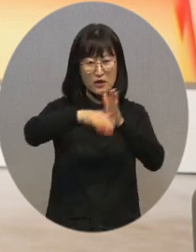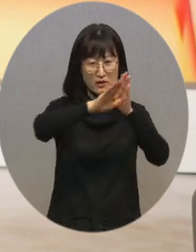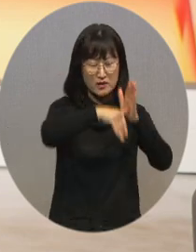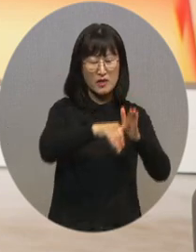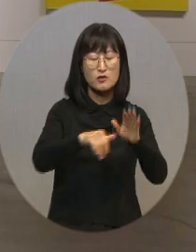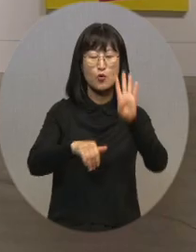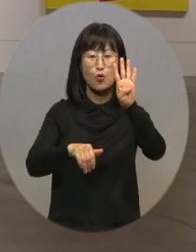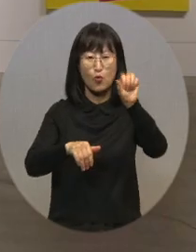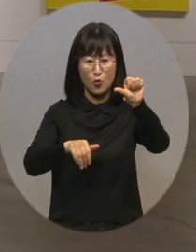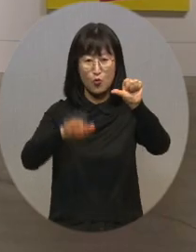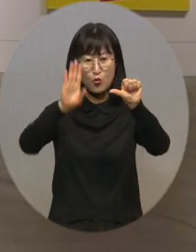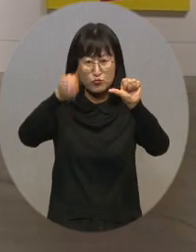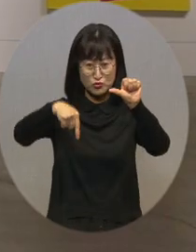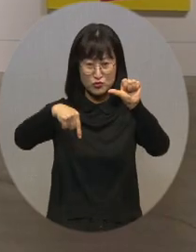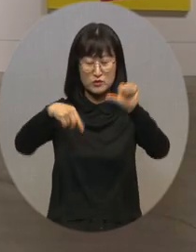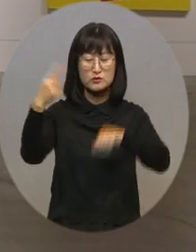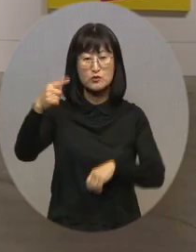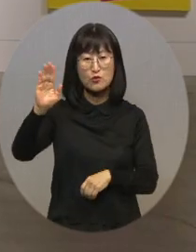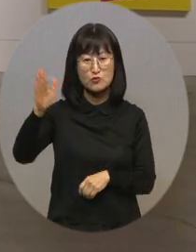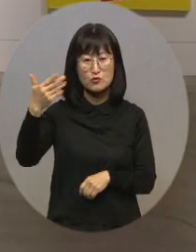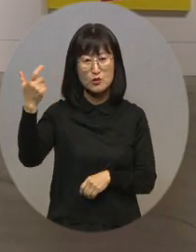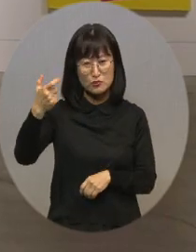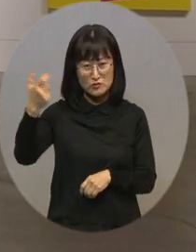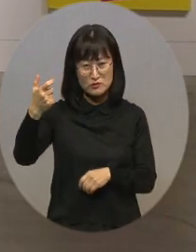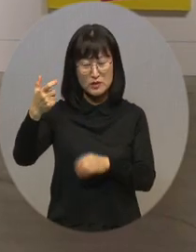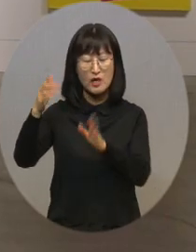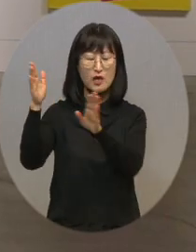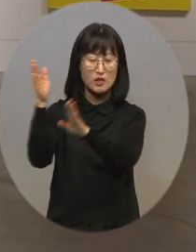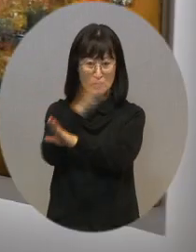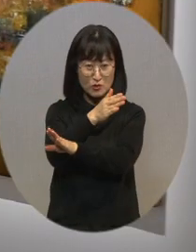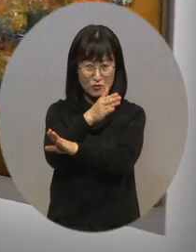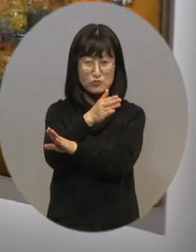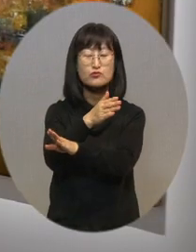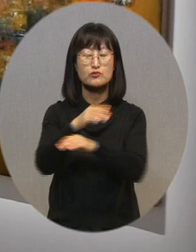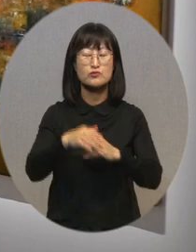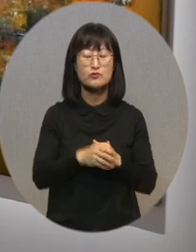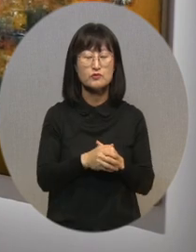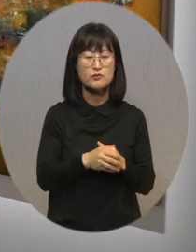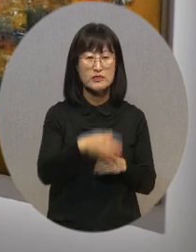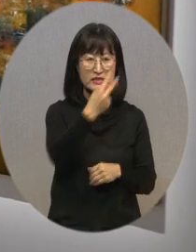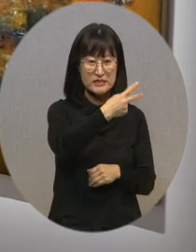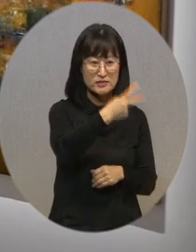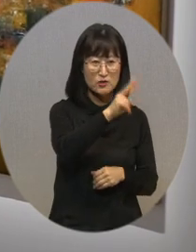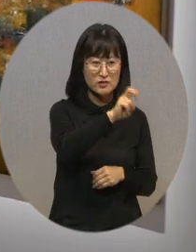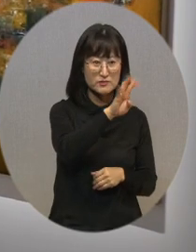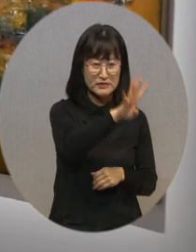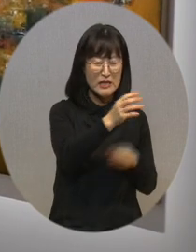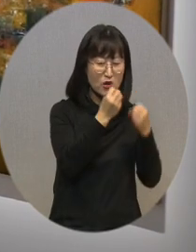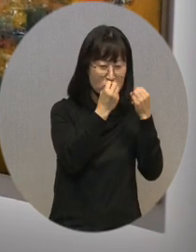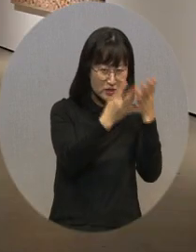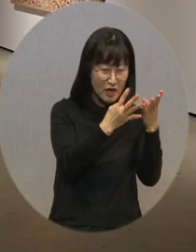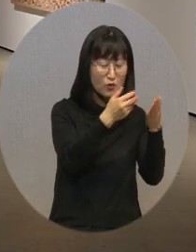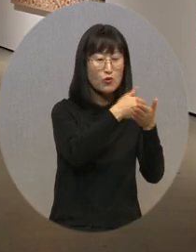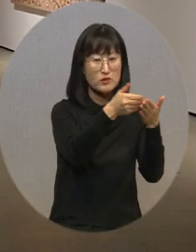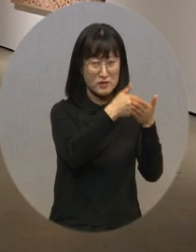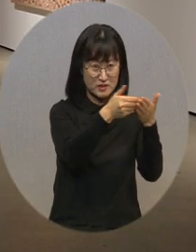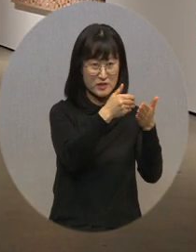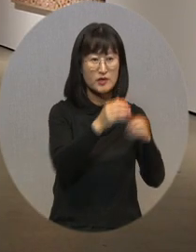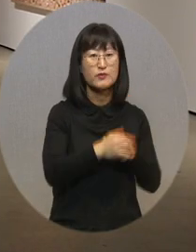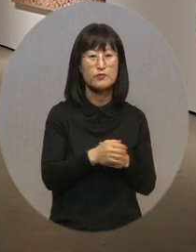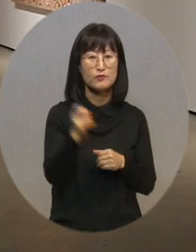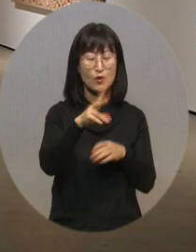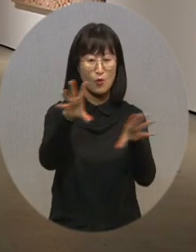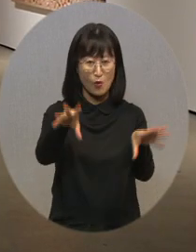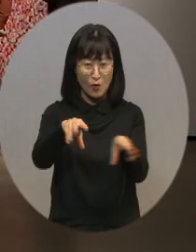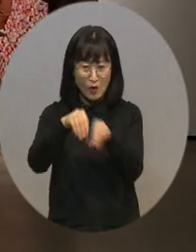구성되며 1960년대 이후 작가의 초기작부터 2024년 신작과 아카이브